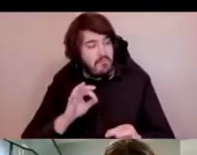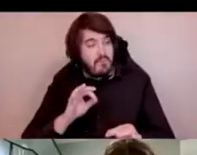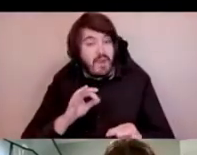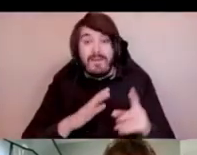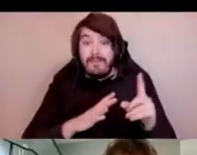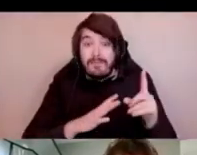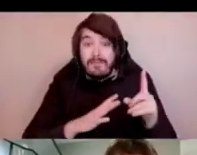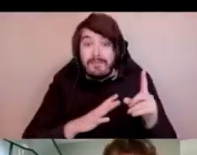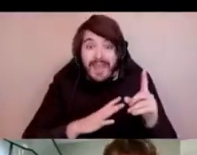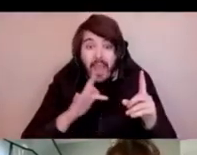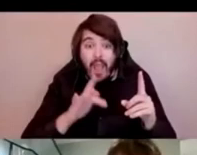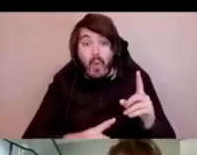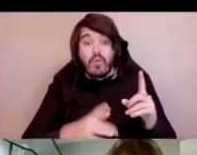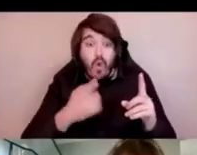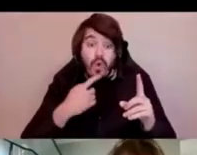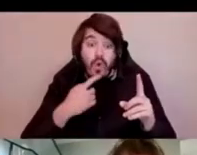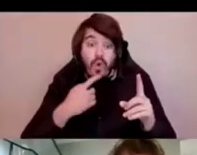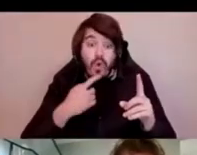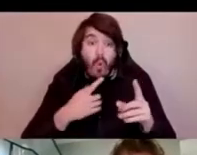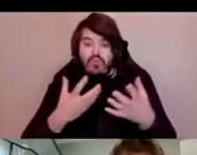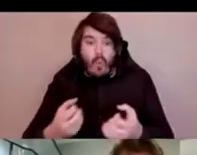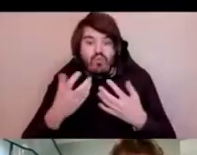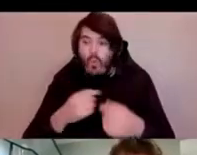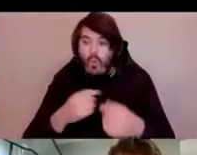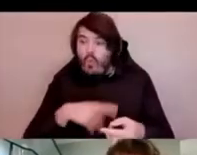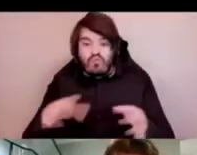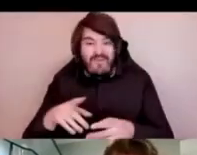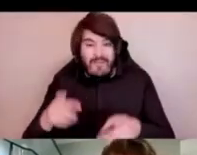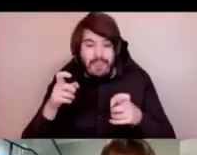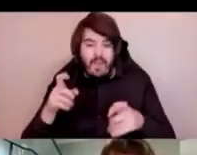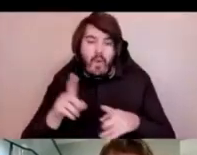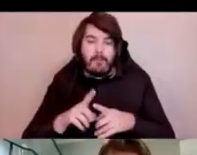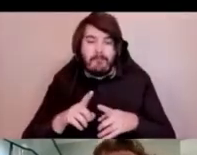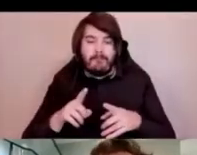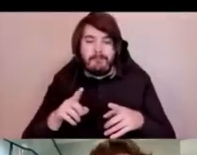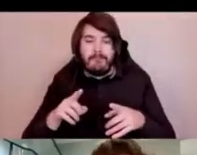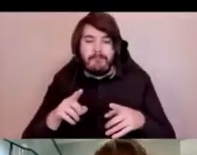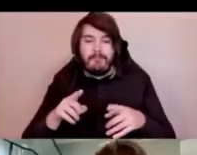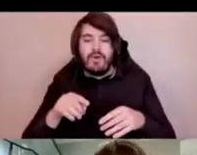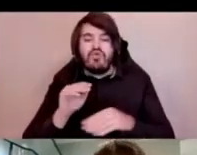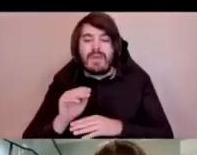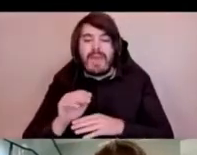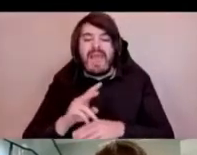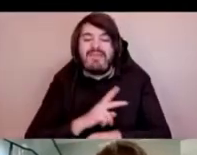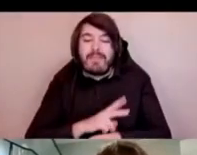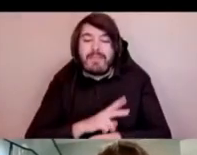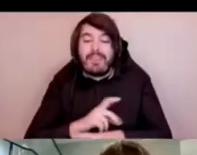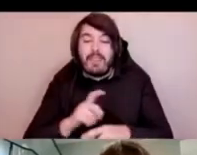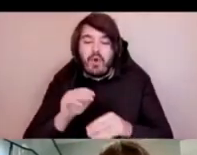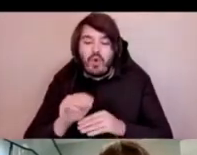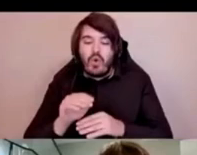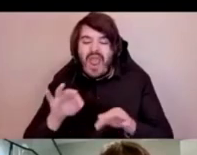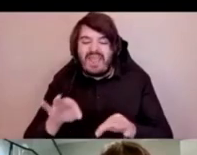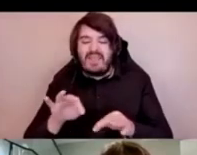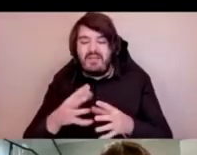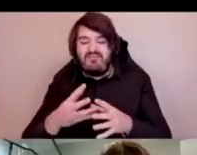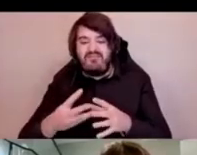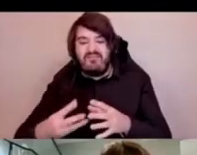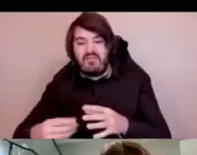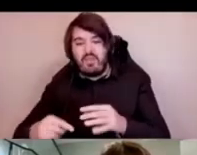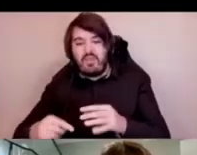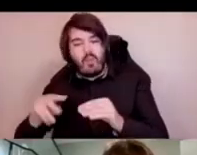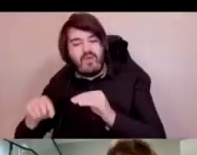Mais parce que l'eau y rentre tellement facilement, ça va comme rincer les nutriments dans le sol. Donc,